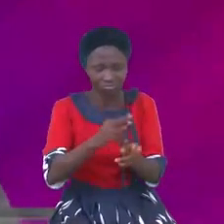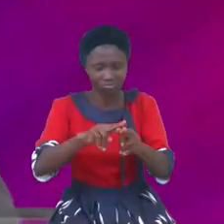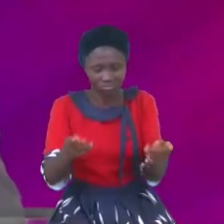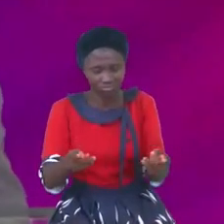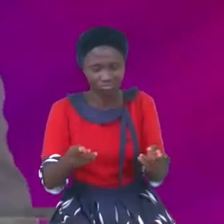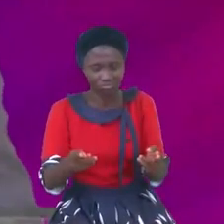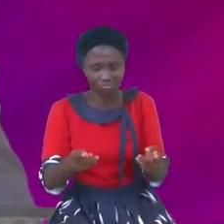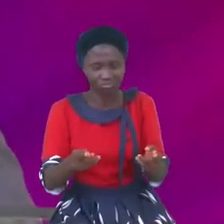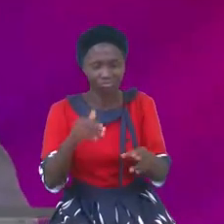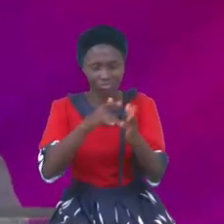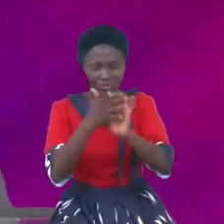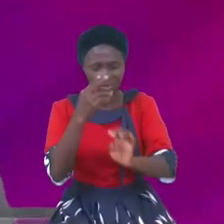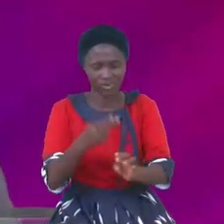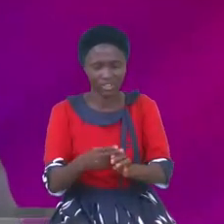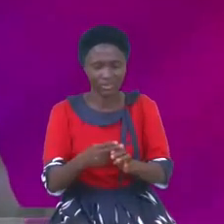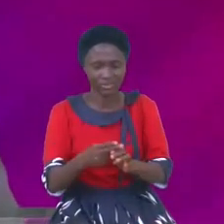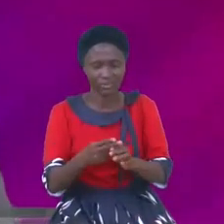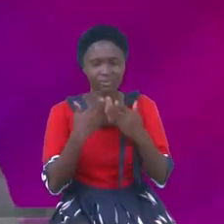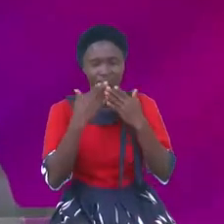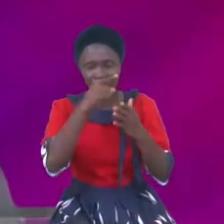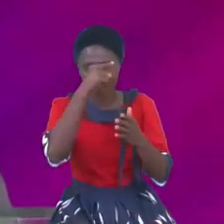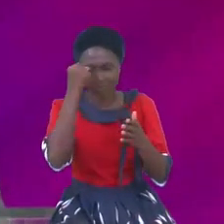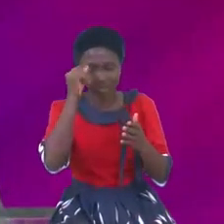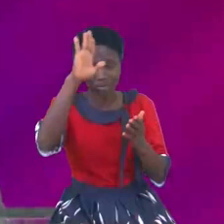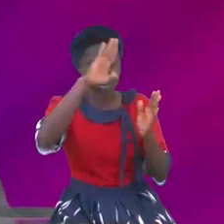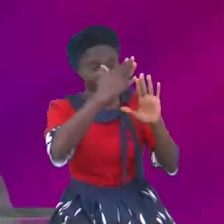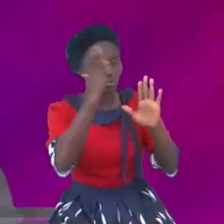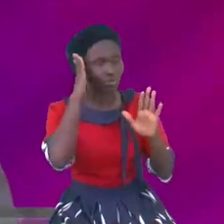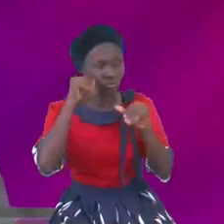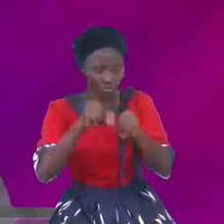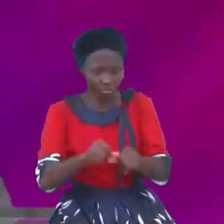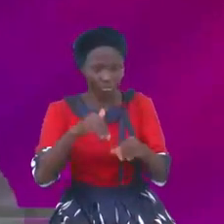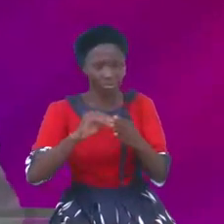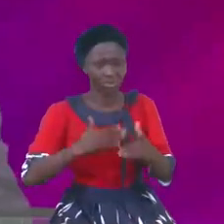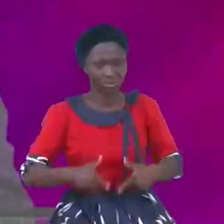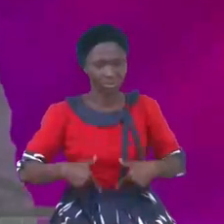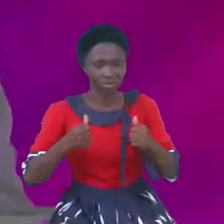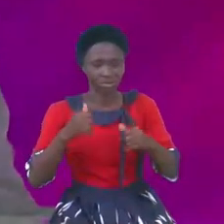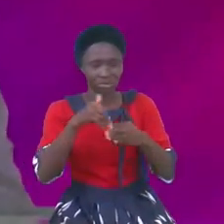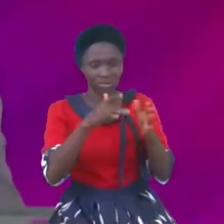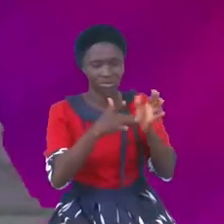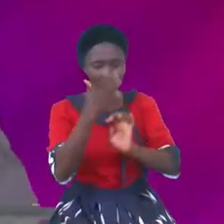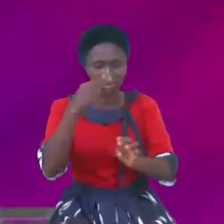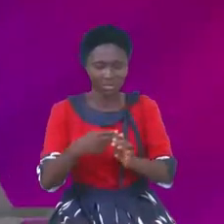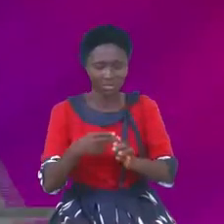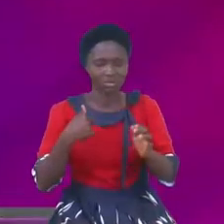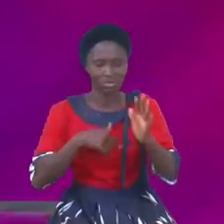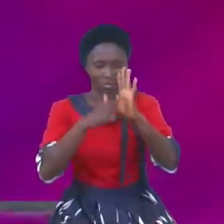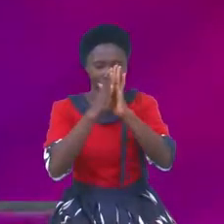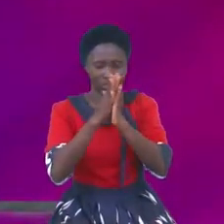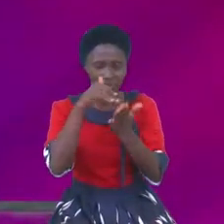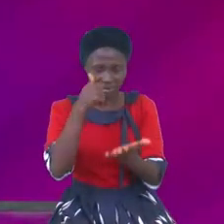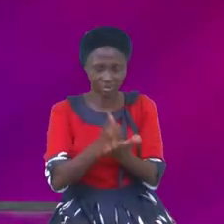Jésus-Christ. Nous te remercions parce que ta bénédiction va demeurer dans notre vie. Au nom de Jésus, nous prions.